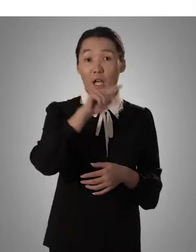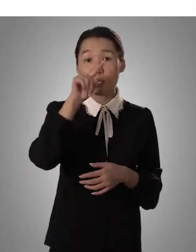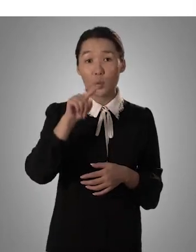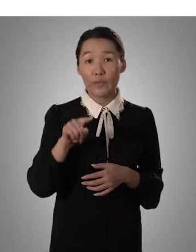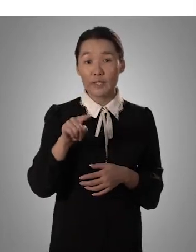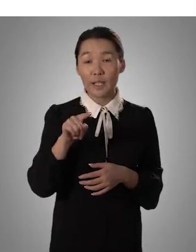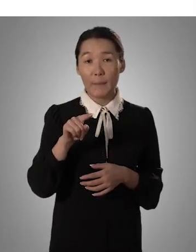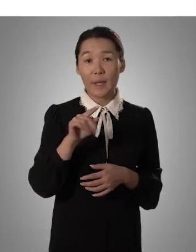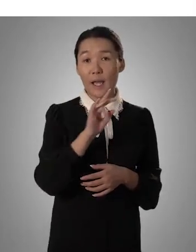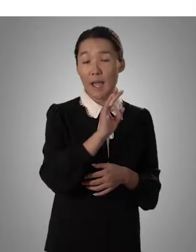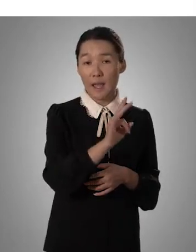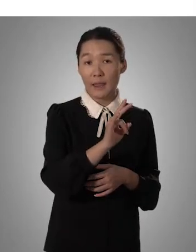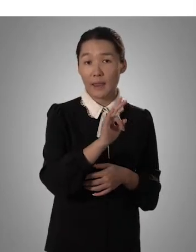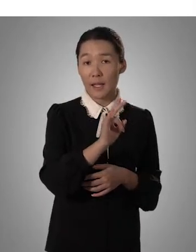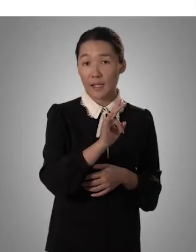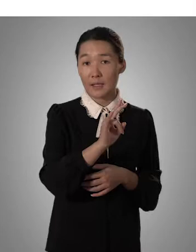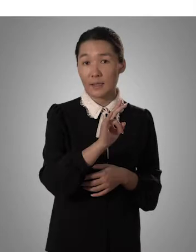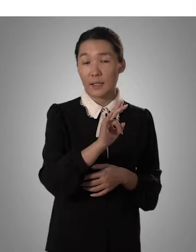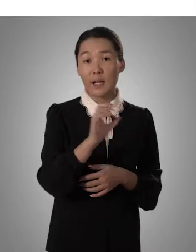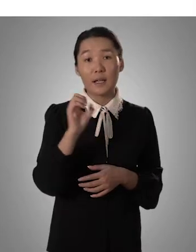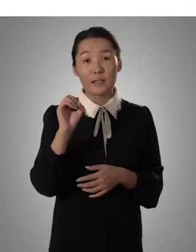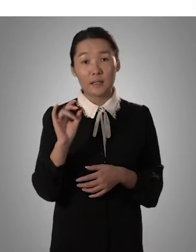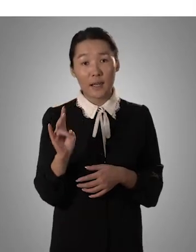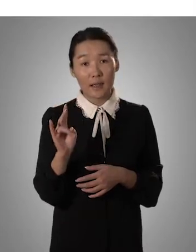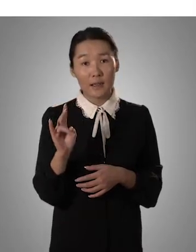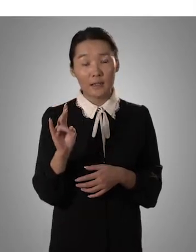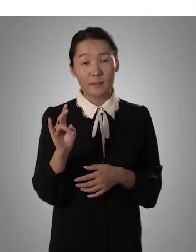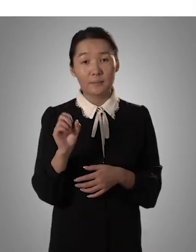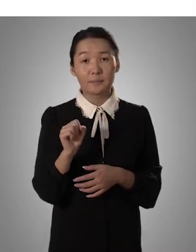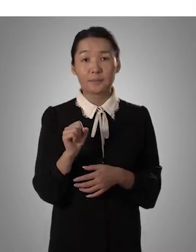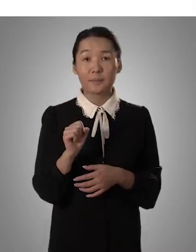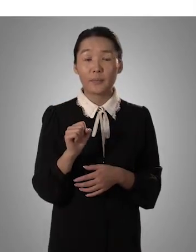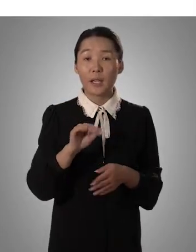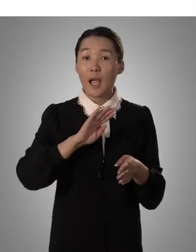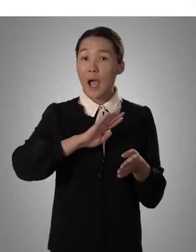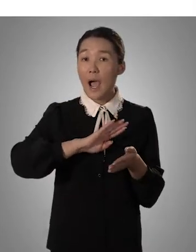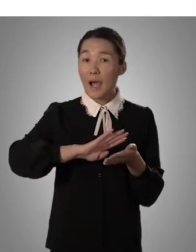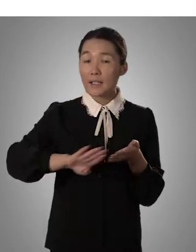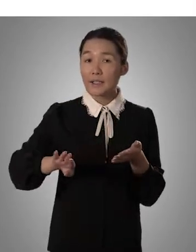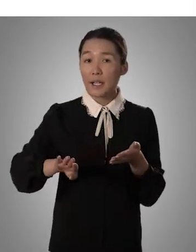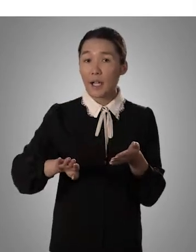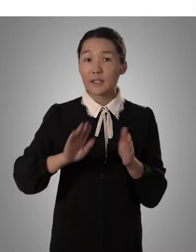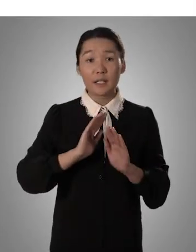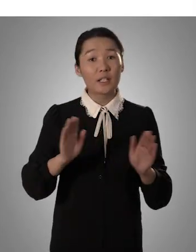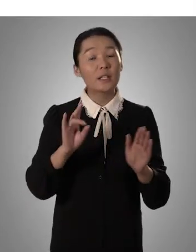военный орден а учрежденной в 1943 году